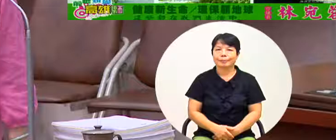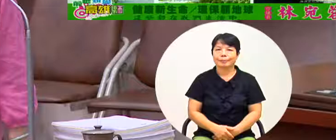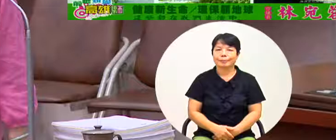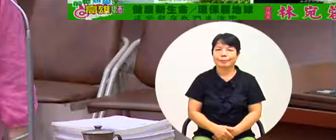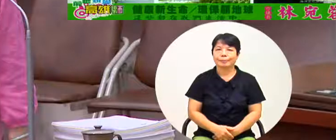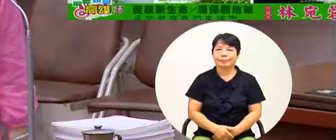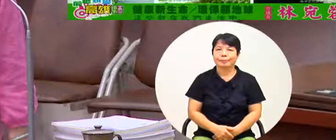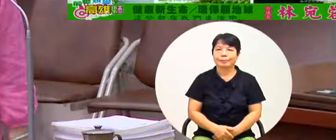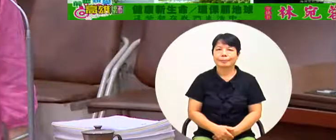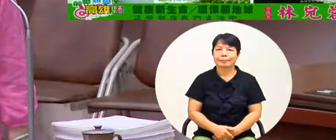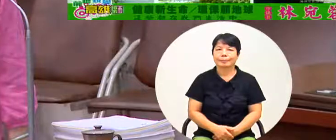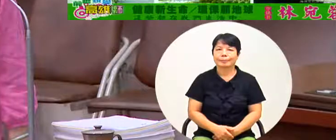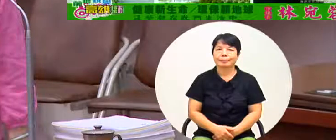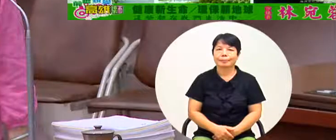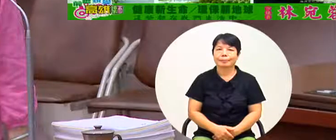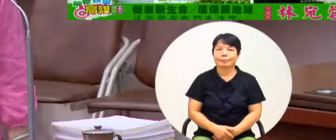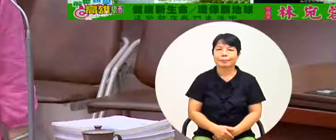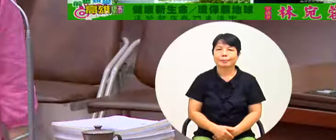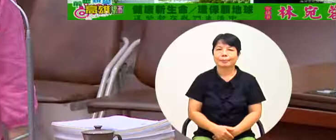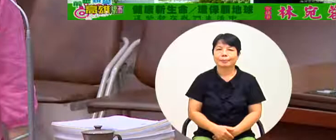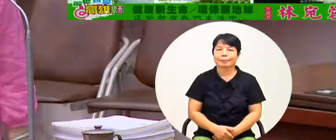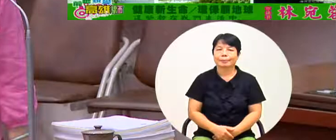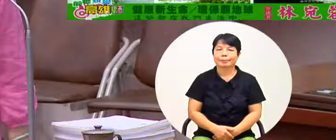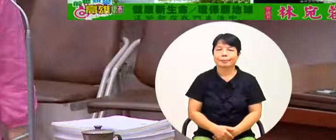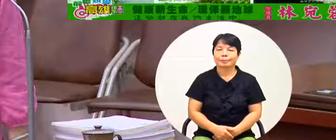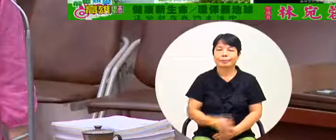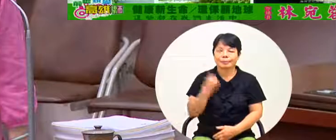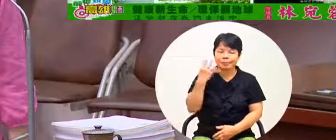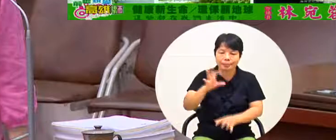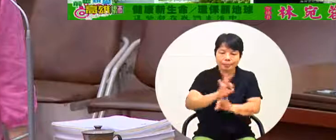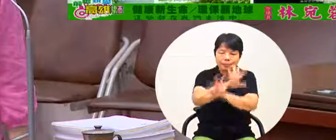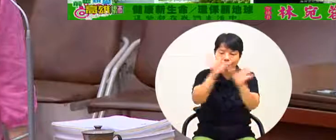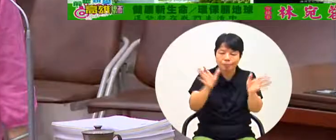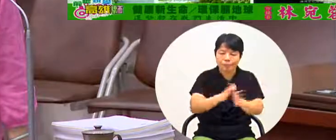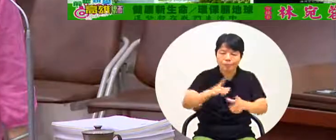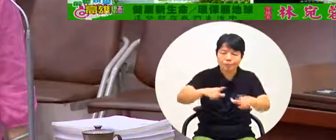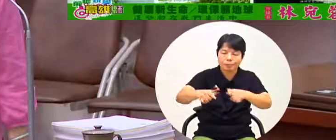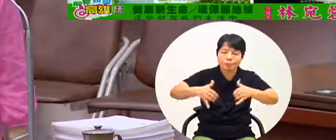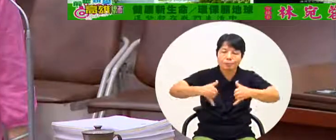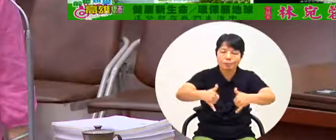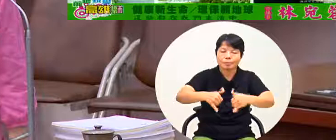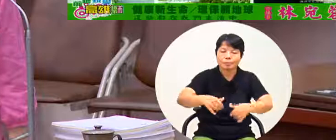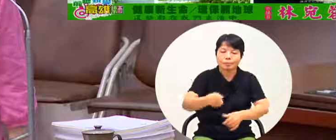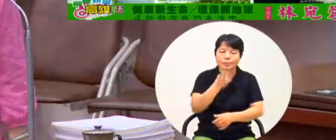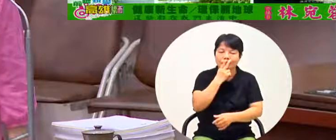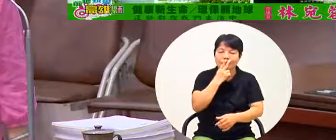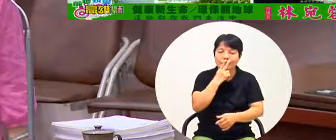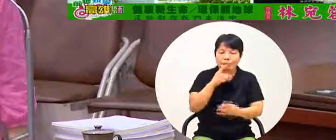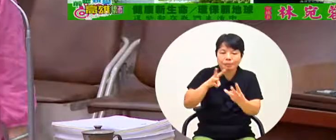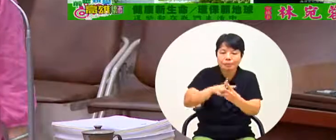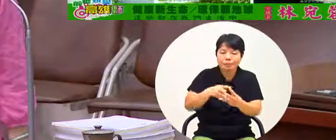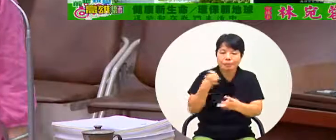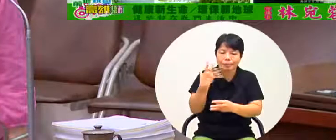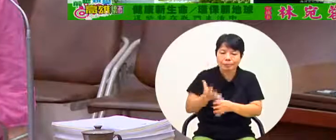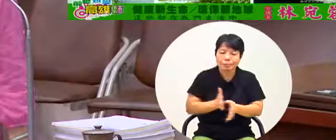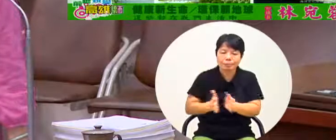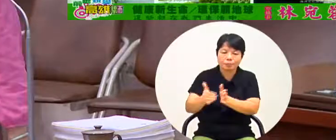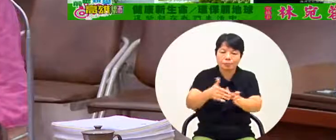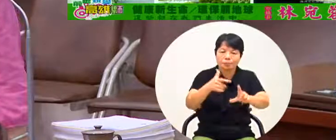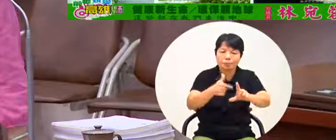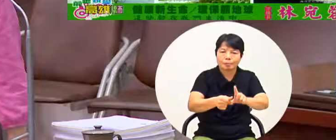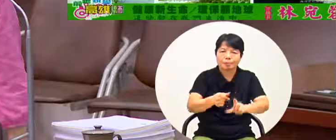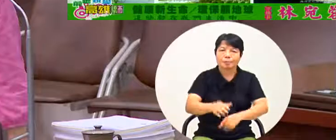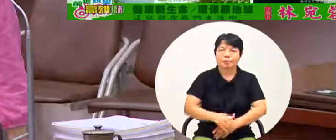星光园道啊，星光园道是亚洲新湾区啊，那是一个非常亚洲新湾